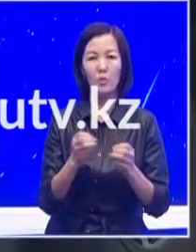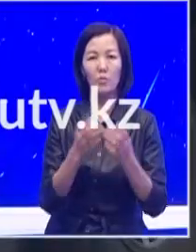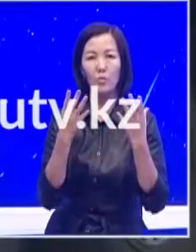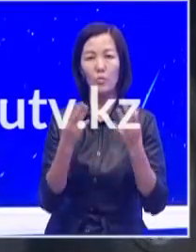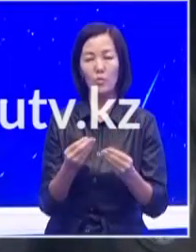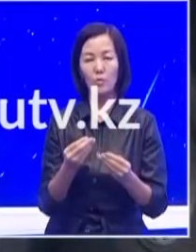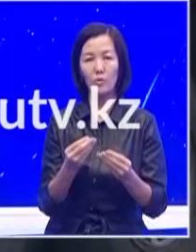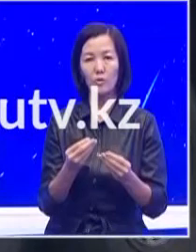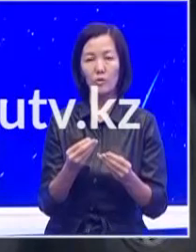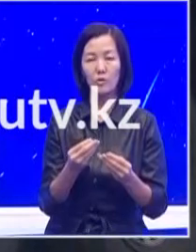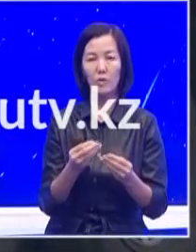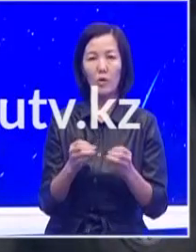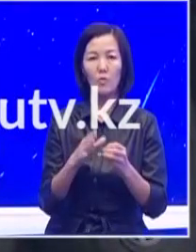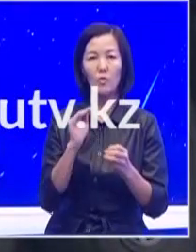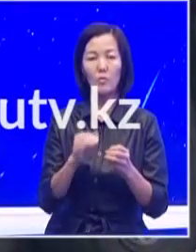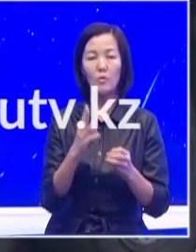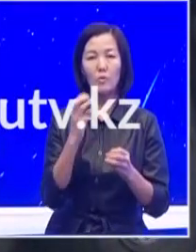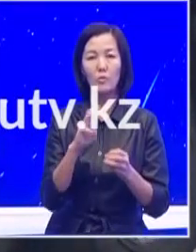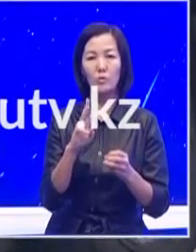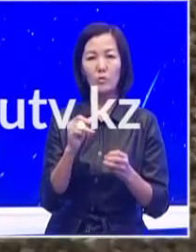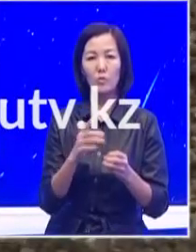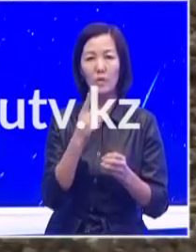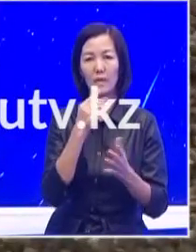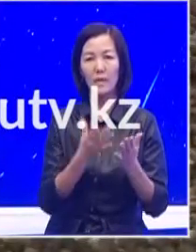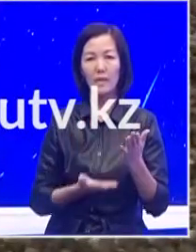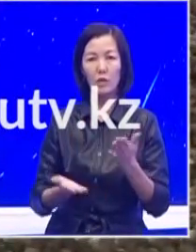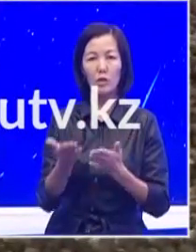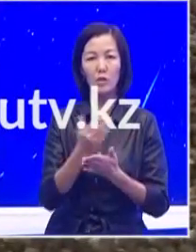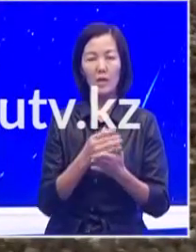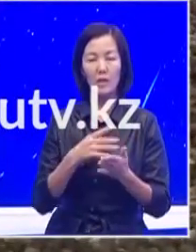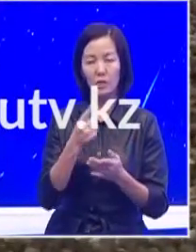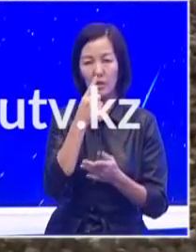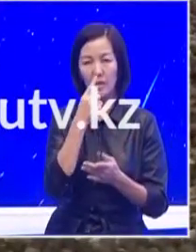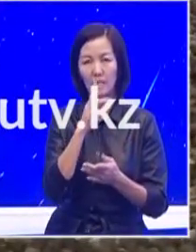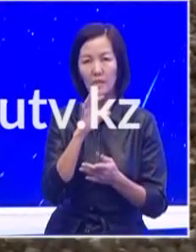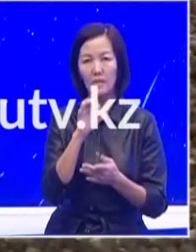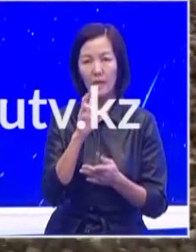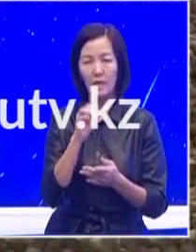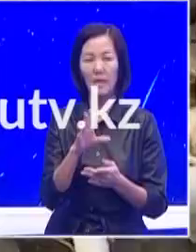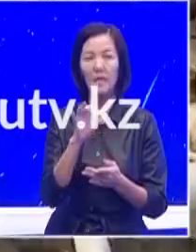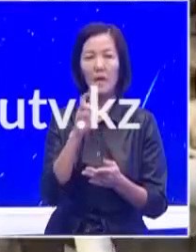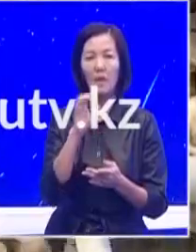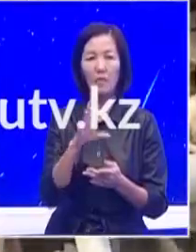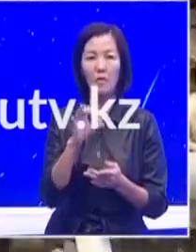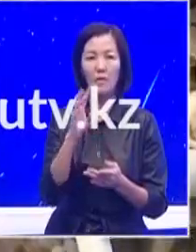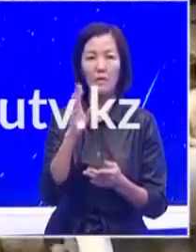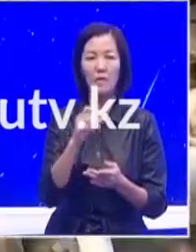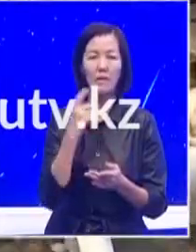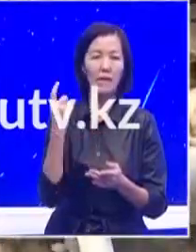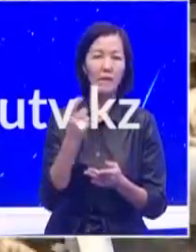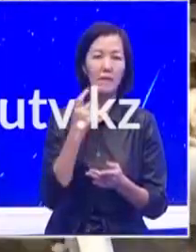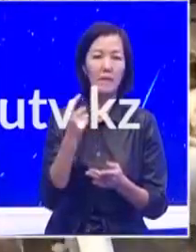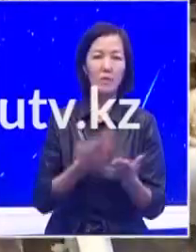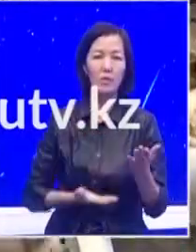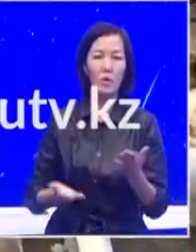зауыт аумағына 14300 тонна тәтті түбір жиналыпты. Жақын арада Сарқан, Алакөл, Ескелді аудандары шаруашылықтарынан